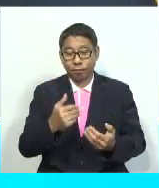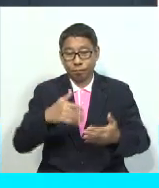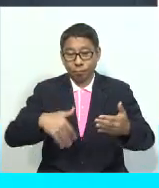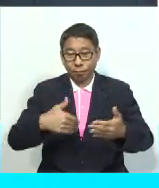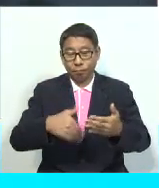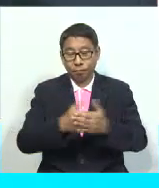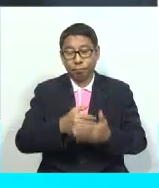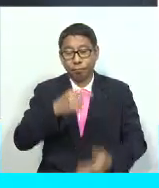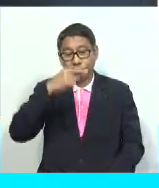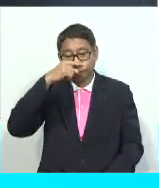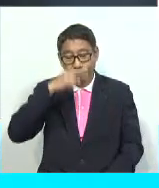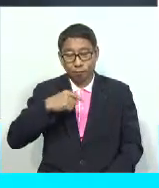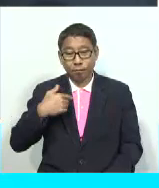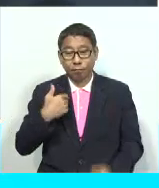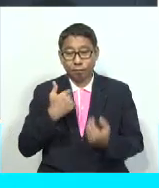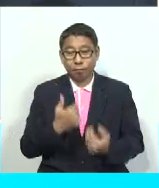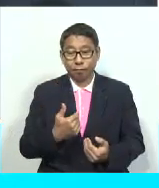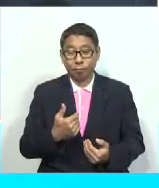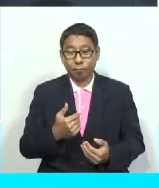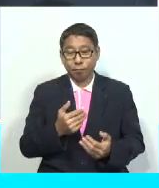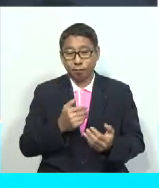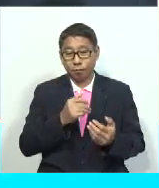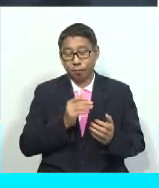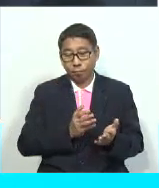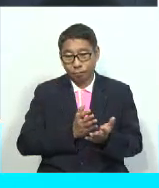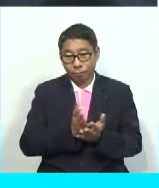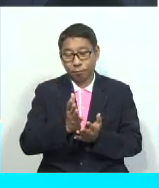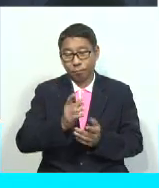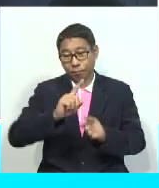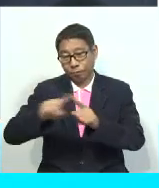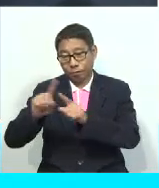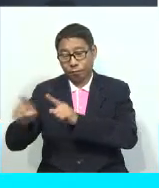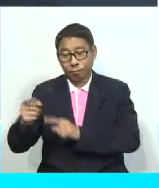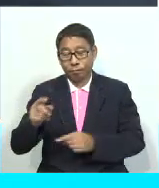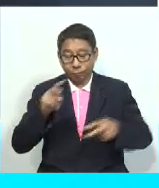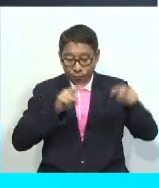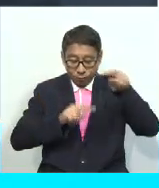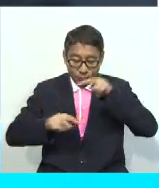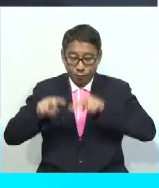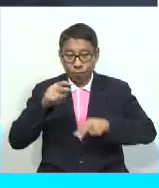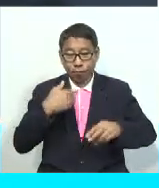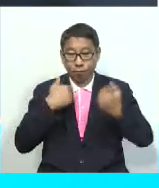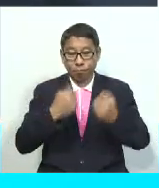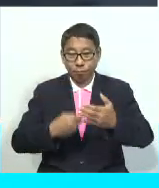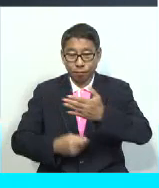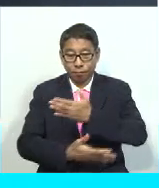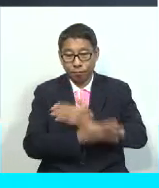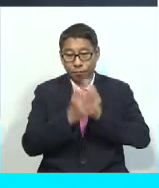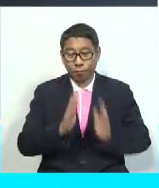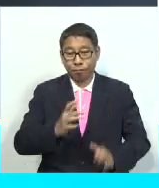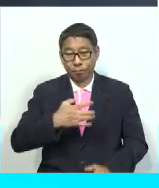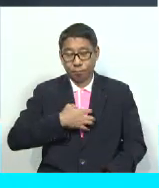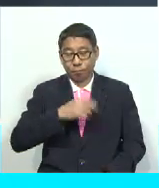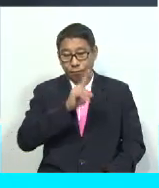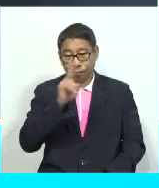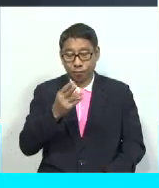ยจะมีกี่สูตรก็ตามเนี่ยก็จะต้องมีการตรวจสอบว่าจะมีโอกาสที่ผู้ต้องการใช้เนี่ย